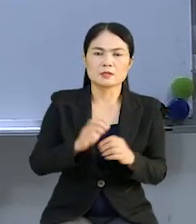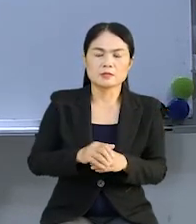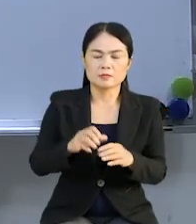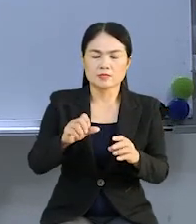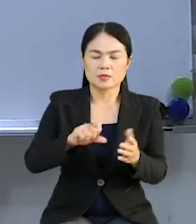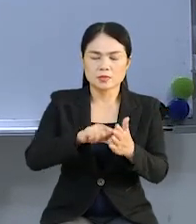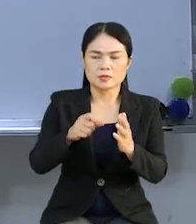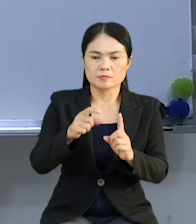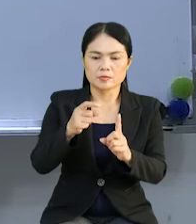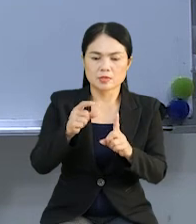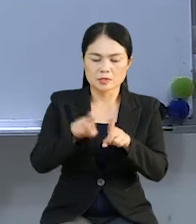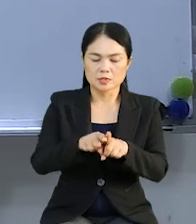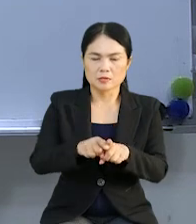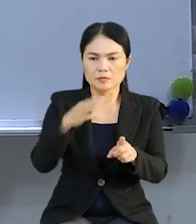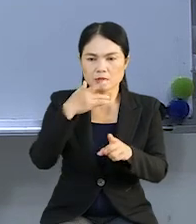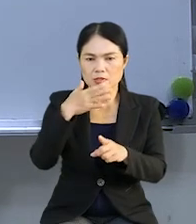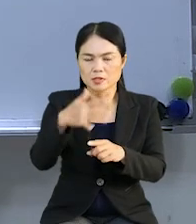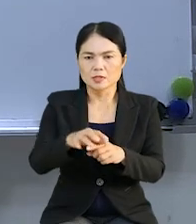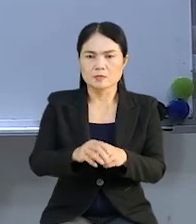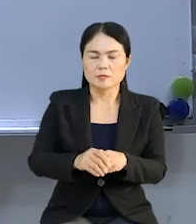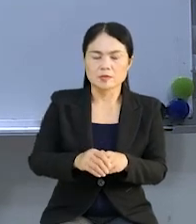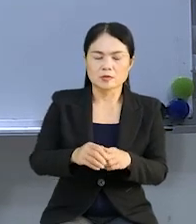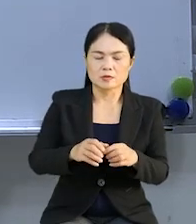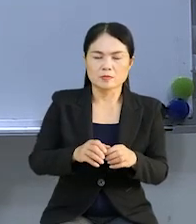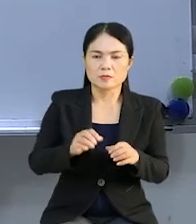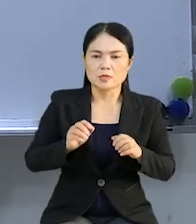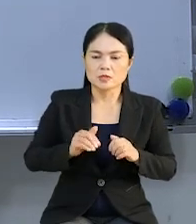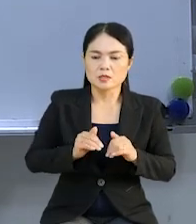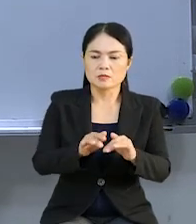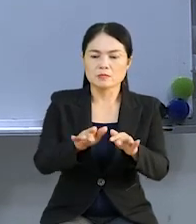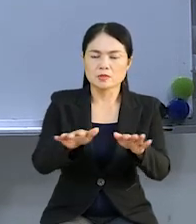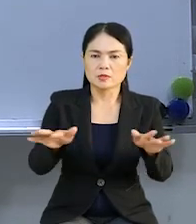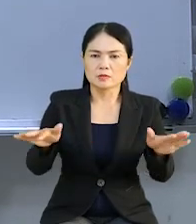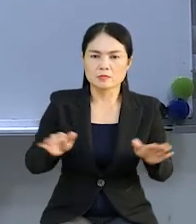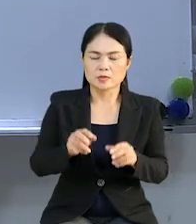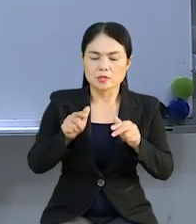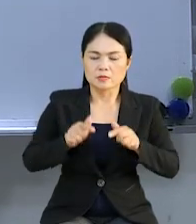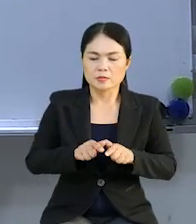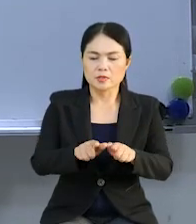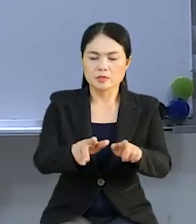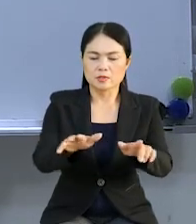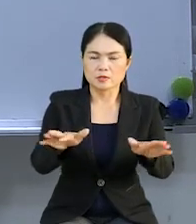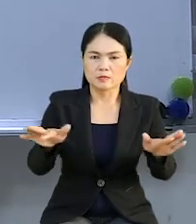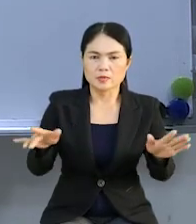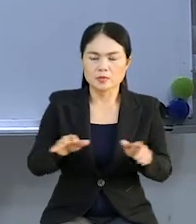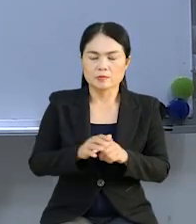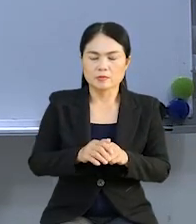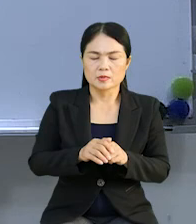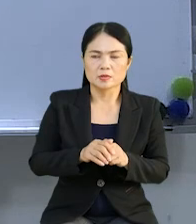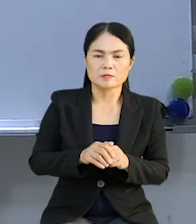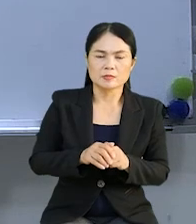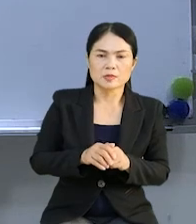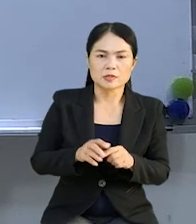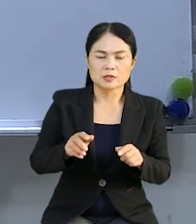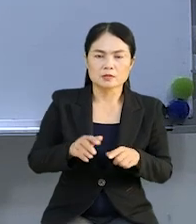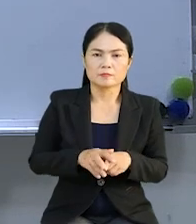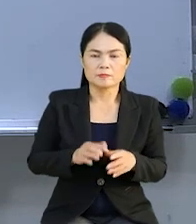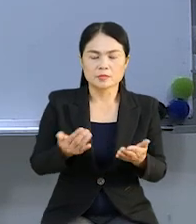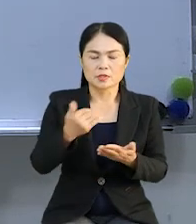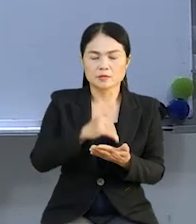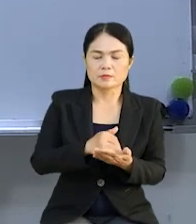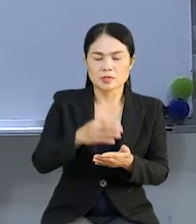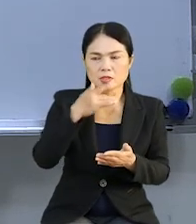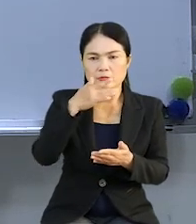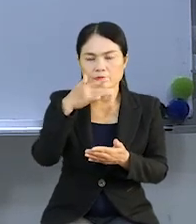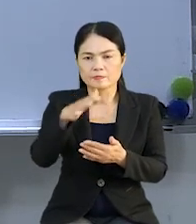ពាក្យនៃដូចនឹងពាក្យសមុទ្រមានសាគោមានជលសាមានសាគោបាទសំទោសម្ដងទៀតកូនណា